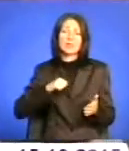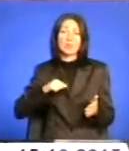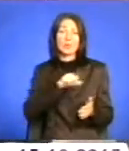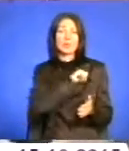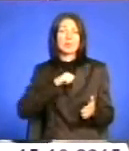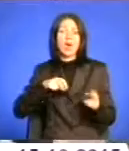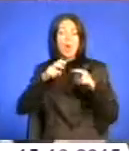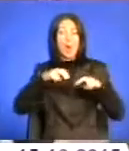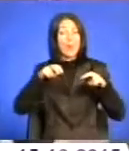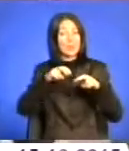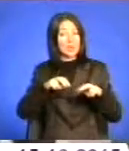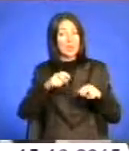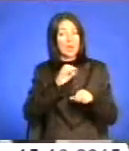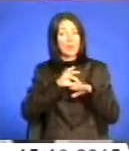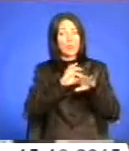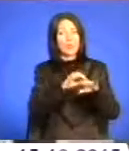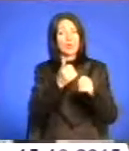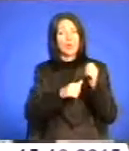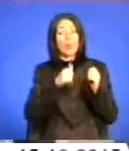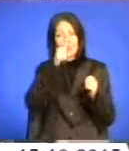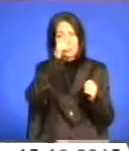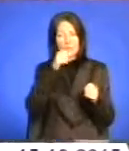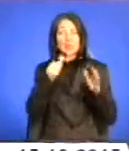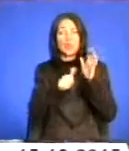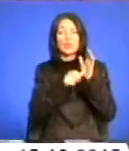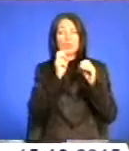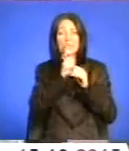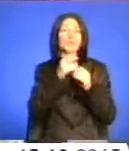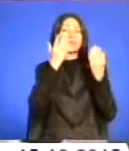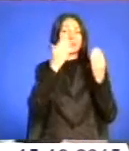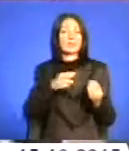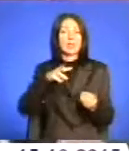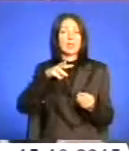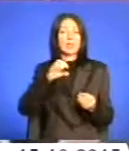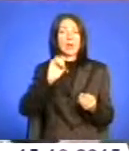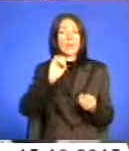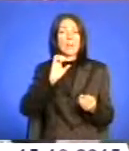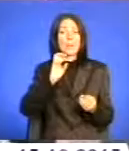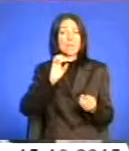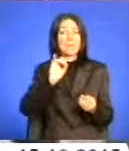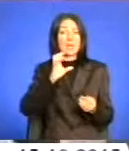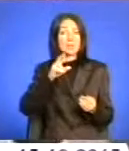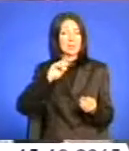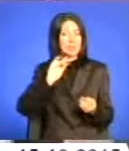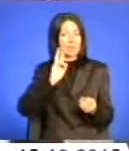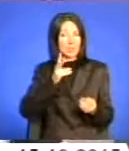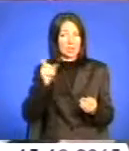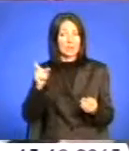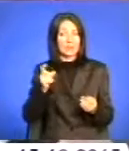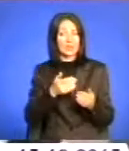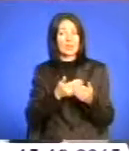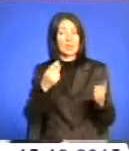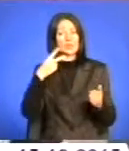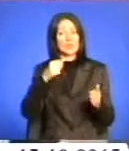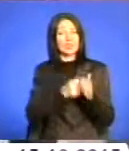самообстеження проводиться щомісячно на 6-12 день менструального циклу. Крім цього, від 20 до 40